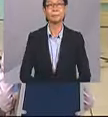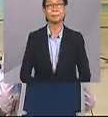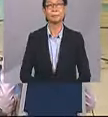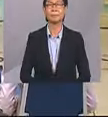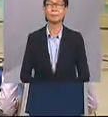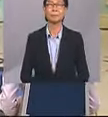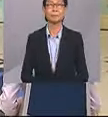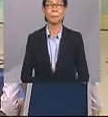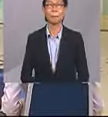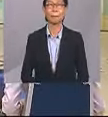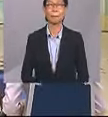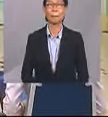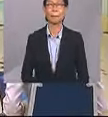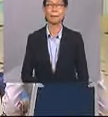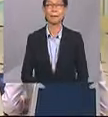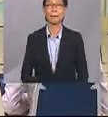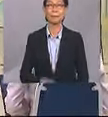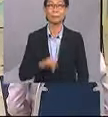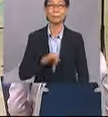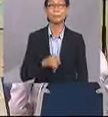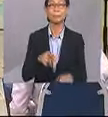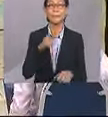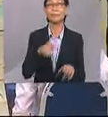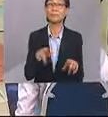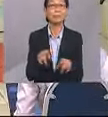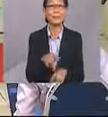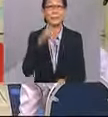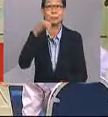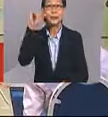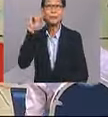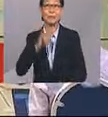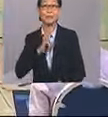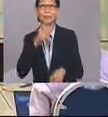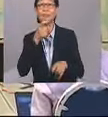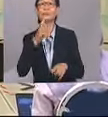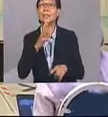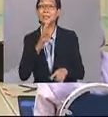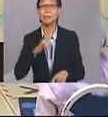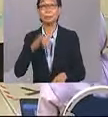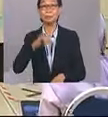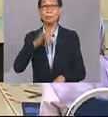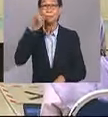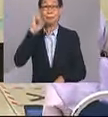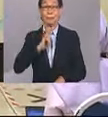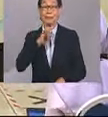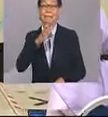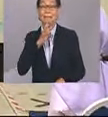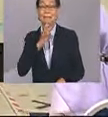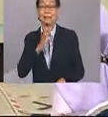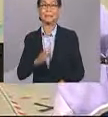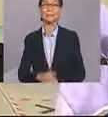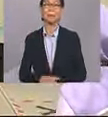Seperti yang saya sebutkan semalam, bahawa tumpuan